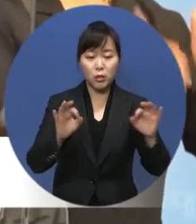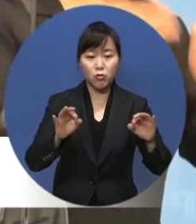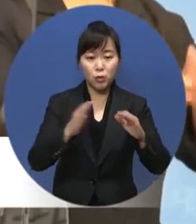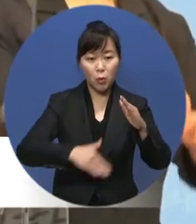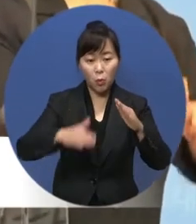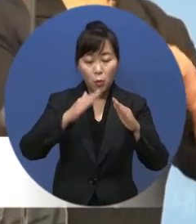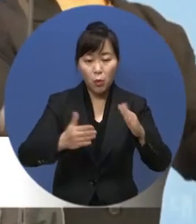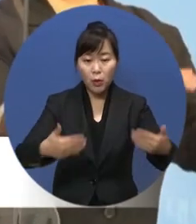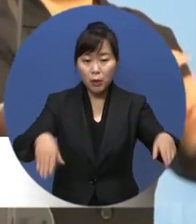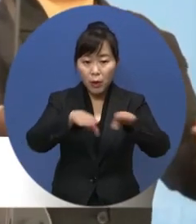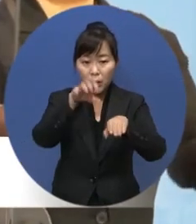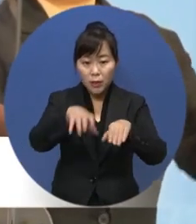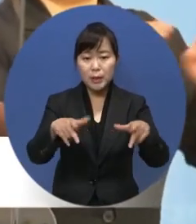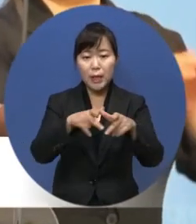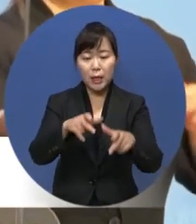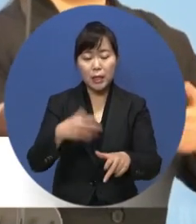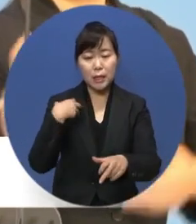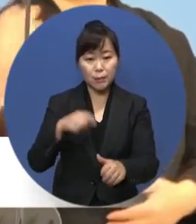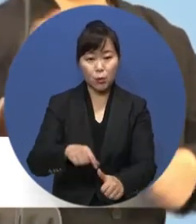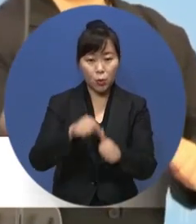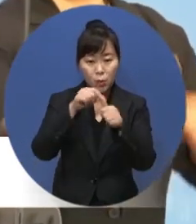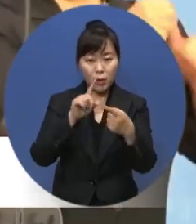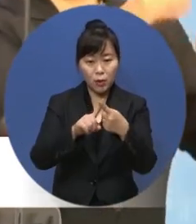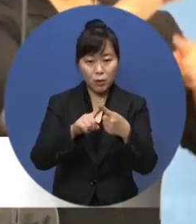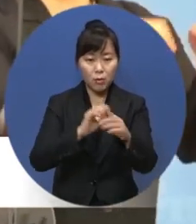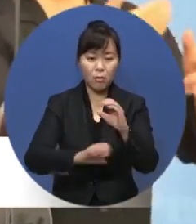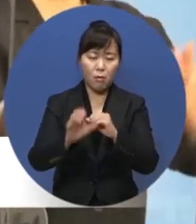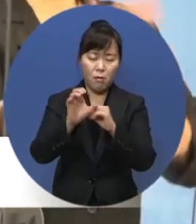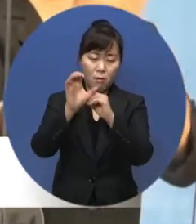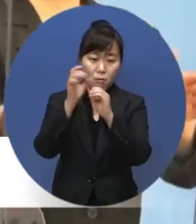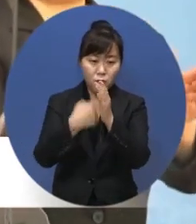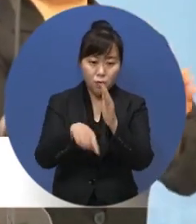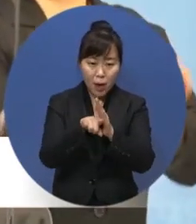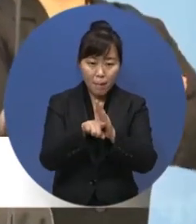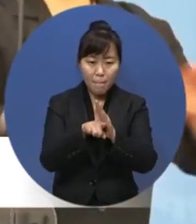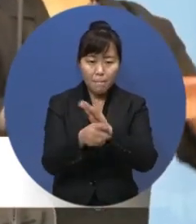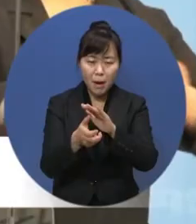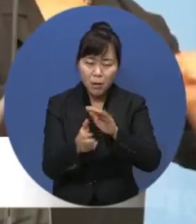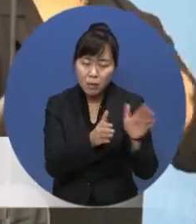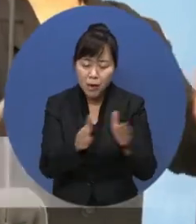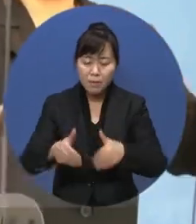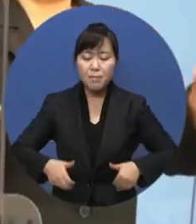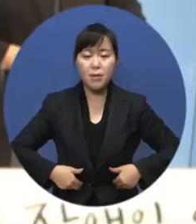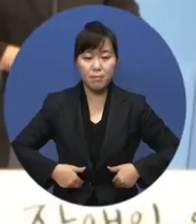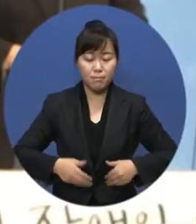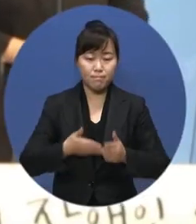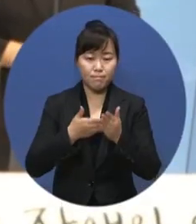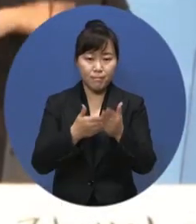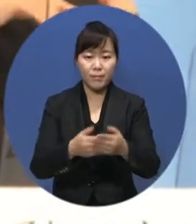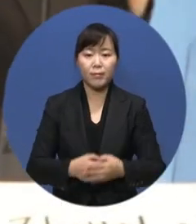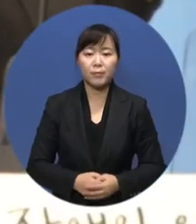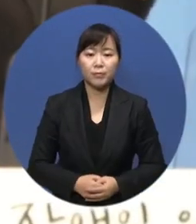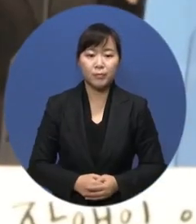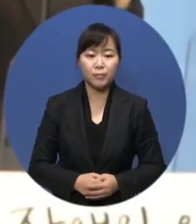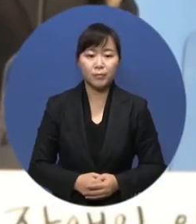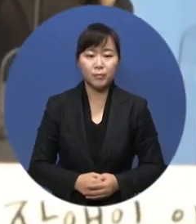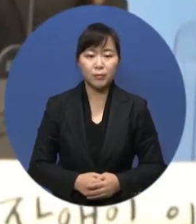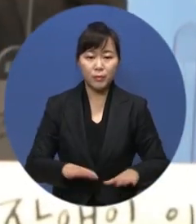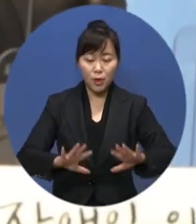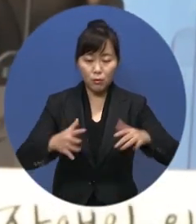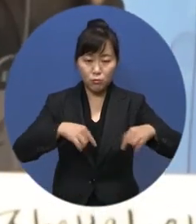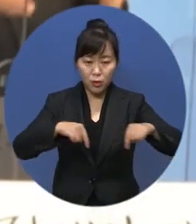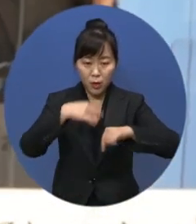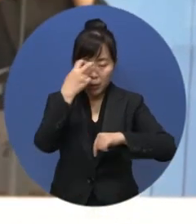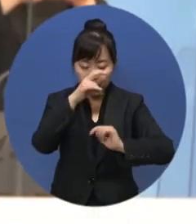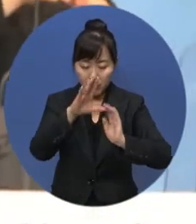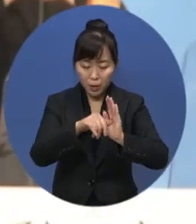금융공용기관에서 장애인 의무 고용률을 높이기 위한 선제적인 조치들이 취해지기를 바랍니다. 이번에 국정감사에서